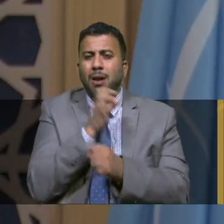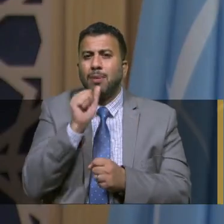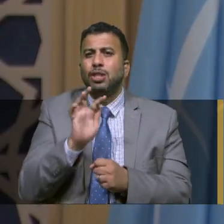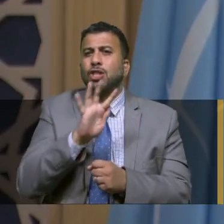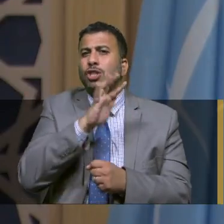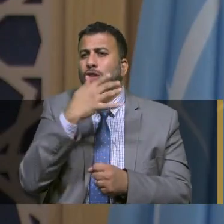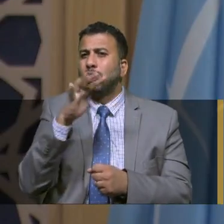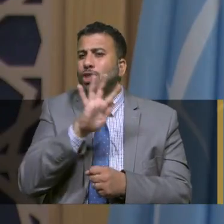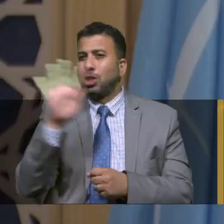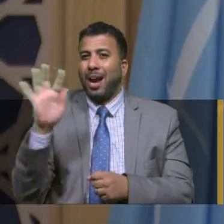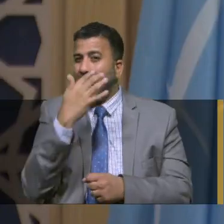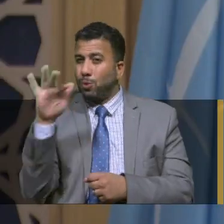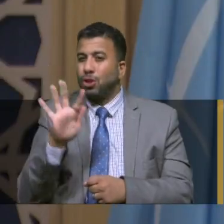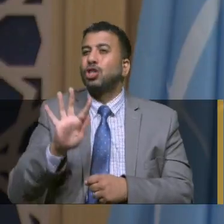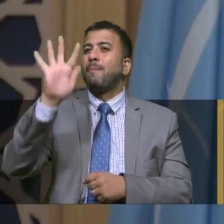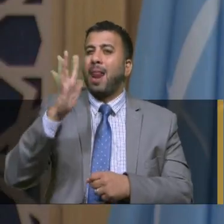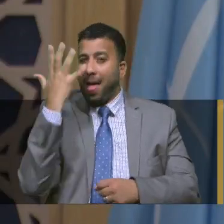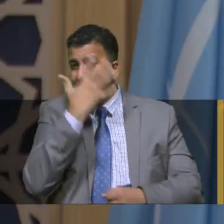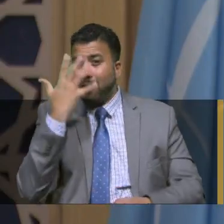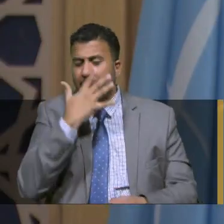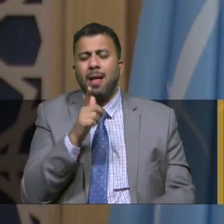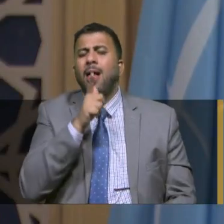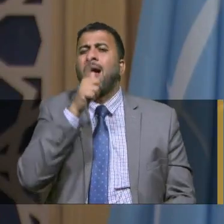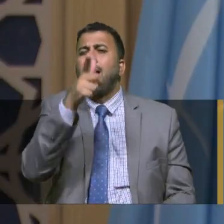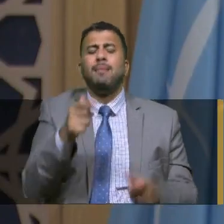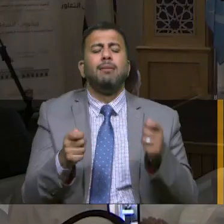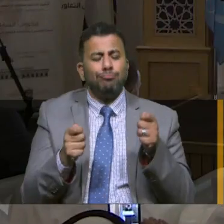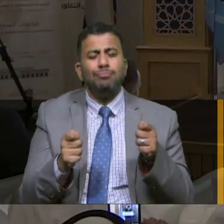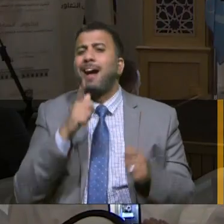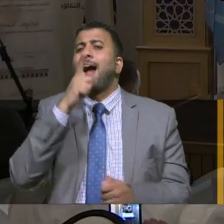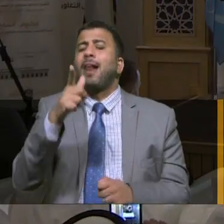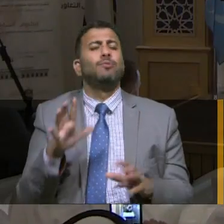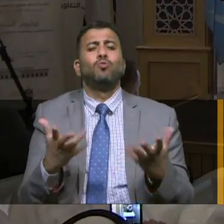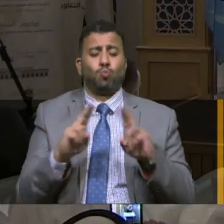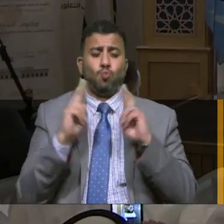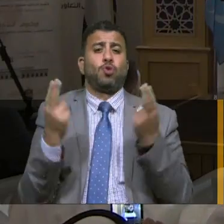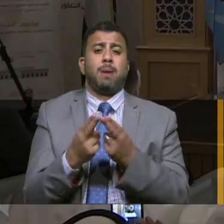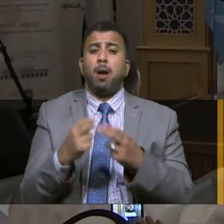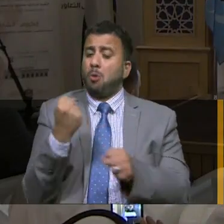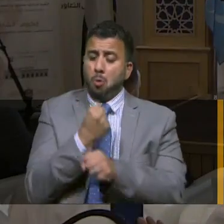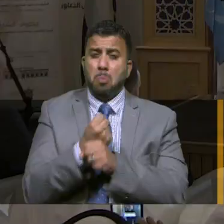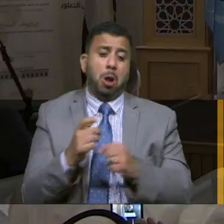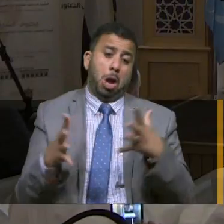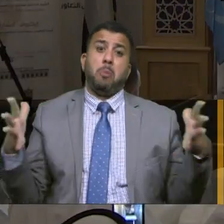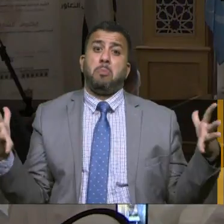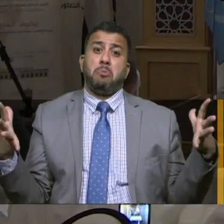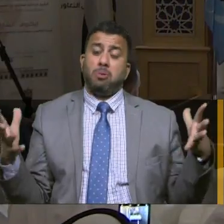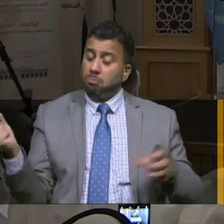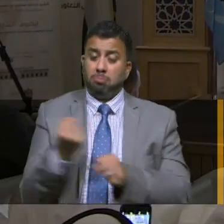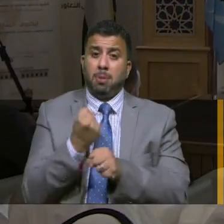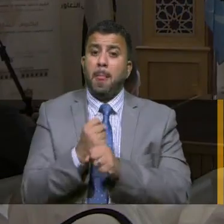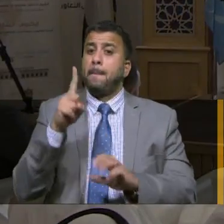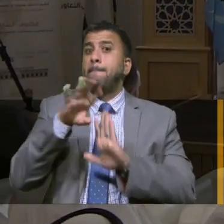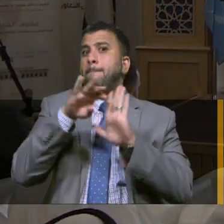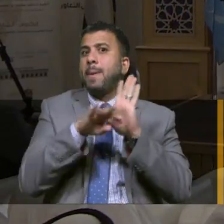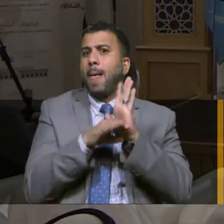الأوسط وشمال إفريقيا فتحدث في كلمته التي ألقاها في المؤتمر عن الجهود الكبيرة التي تم بذلها في